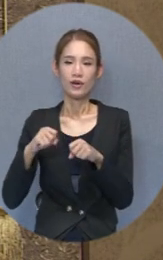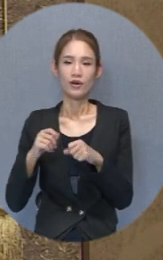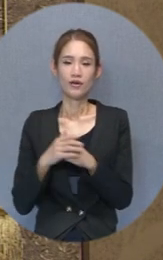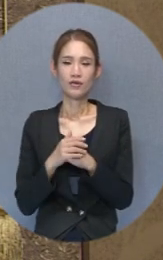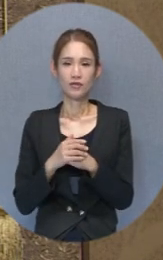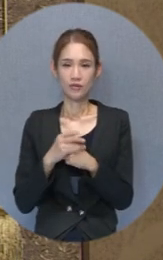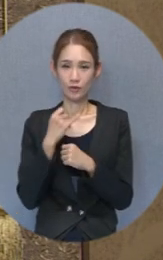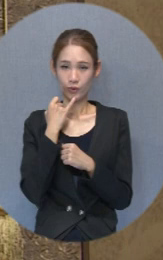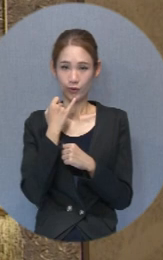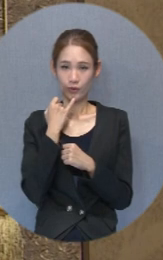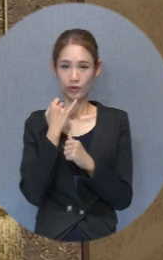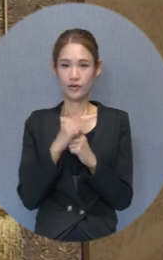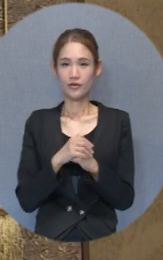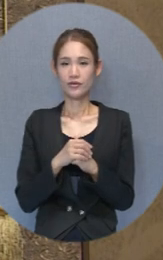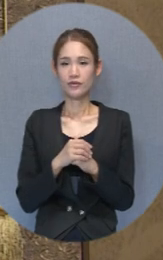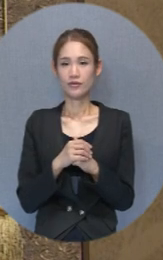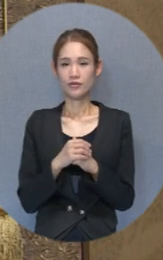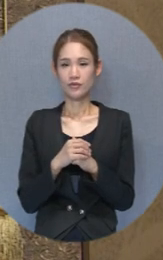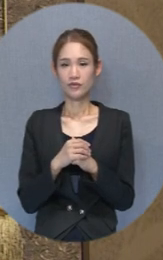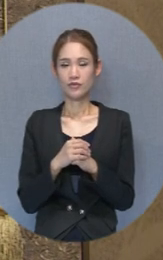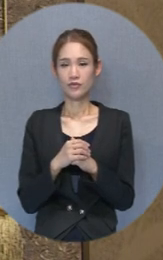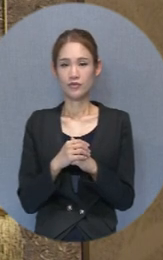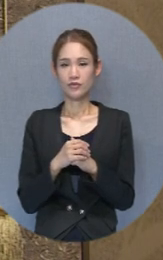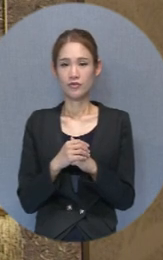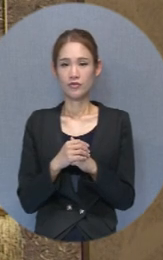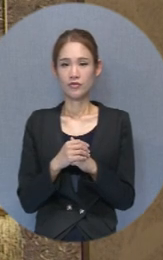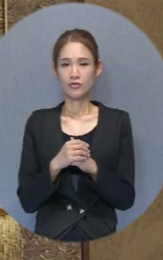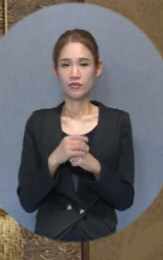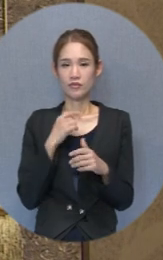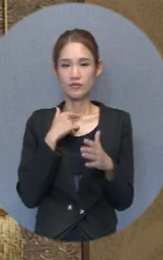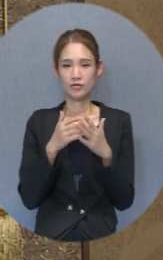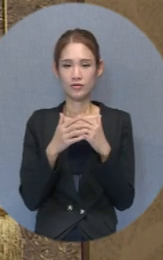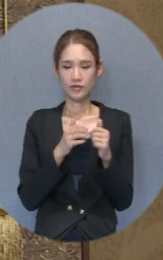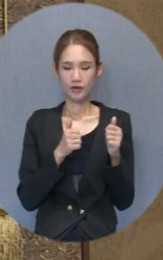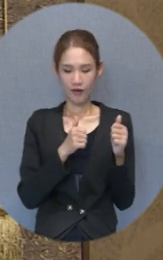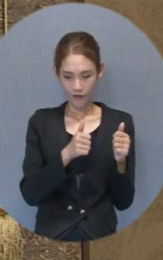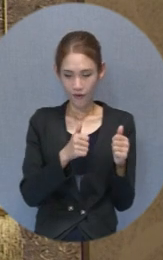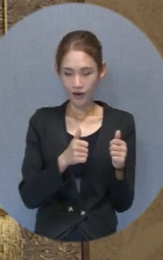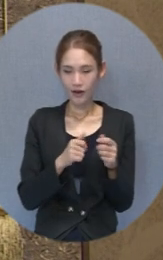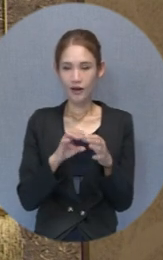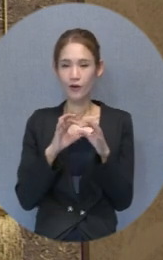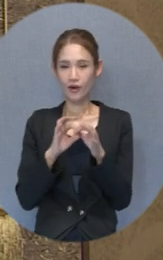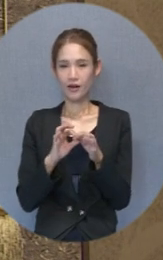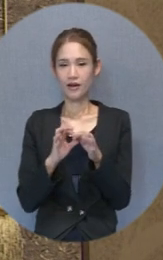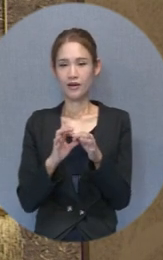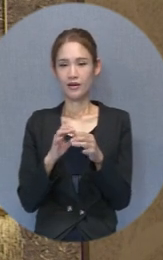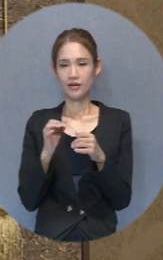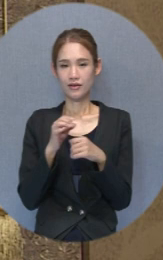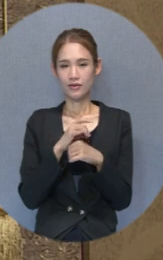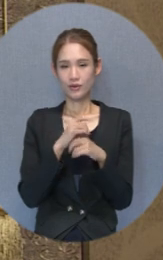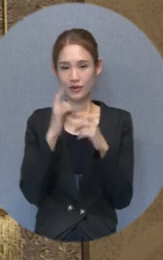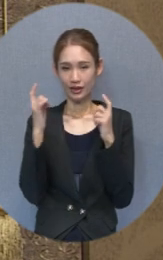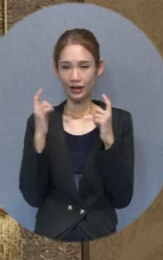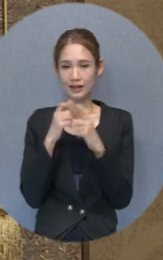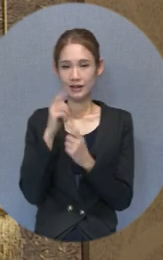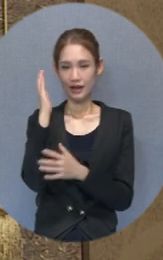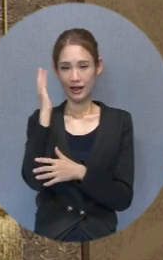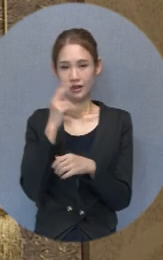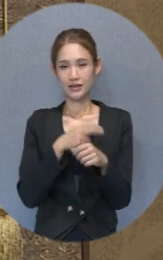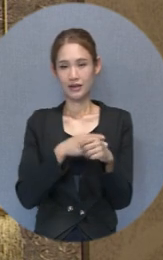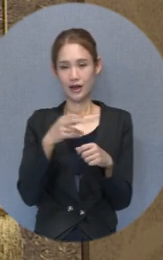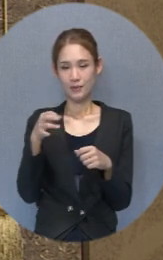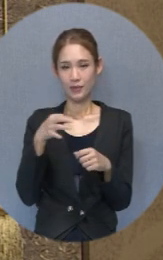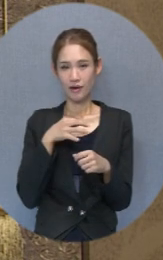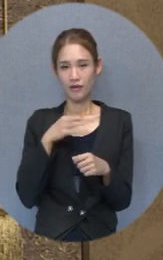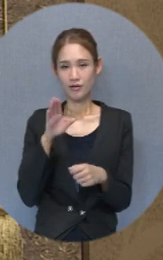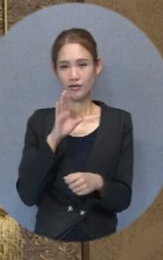하시지만 나쁘지는 않거든요. 아. 네, 경력에 따라서 다르고 저희가 개인이 강사비를